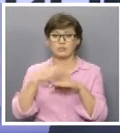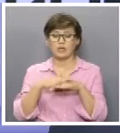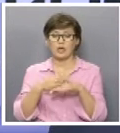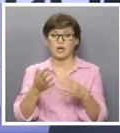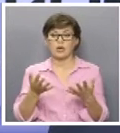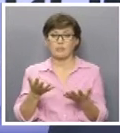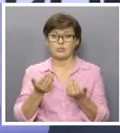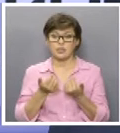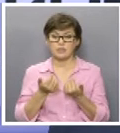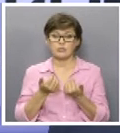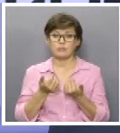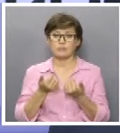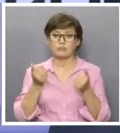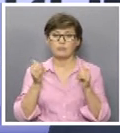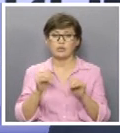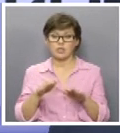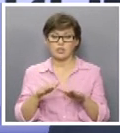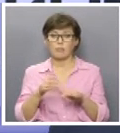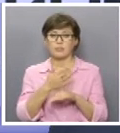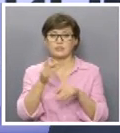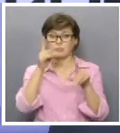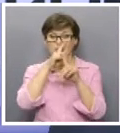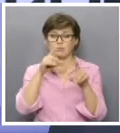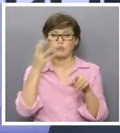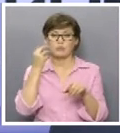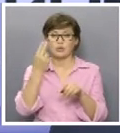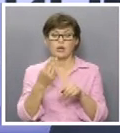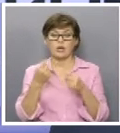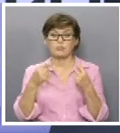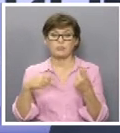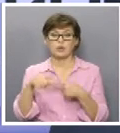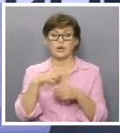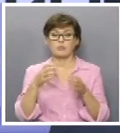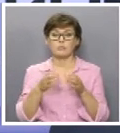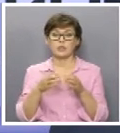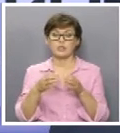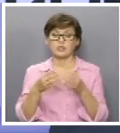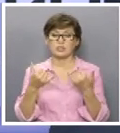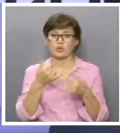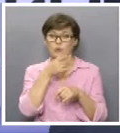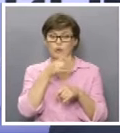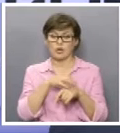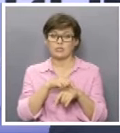қабылданып, біздің мекемеміз Алматы әлеуметтік кәсіпкерлік корпорациясымен қазіргі таңда